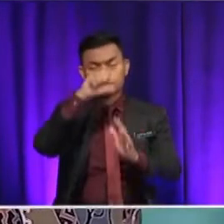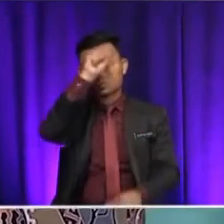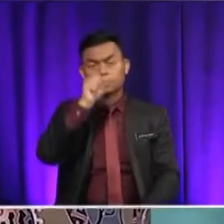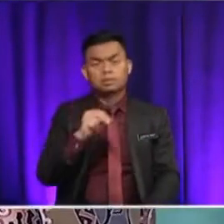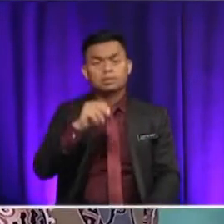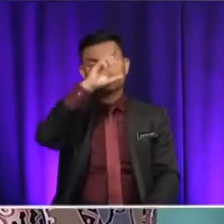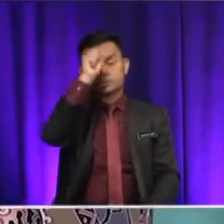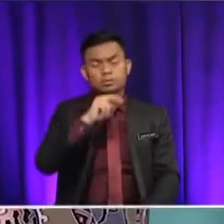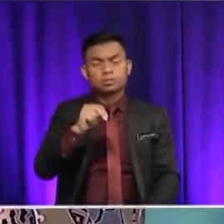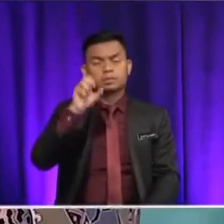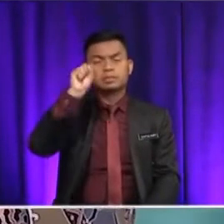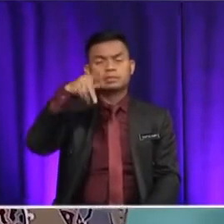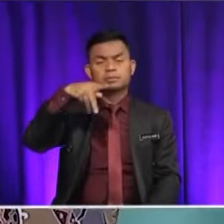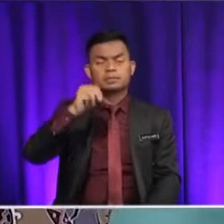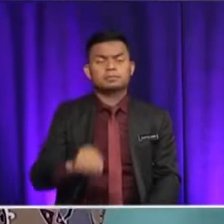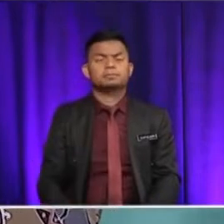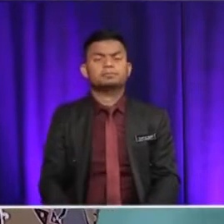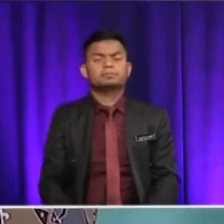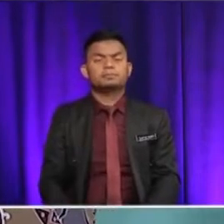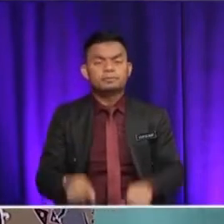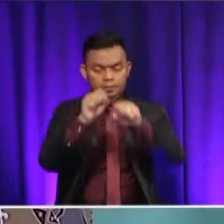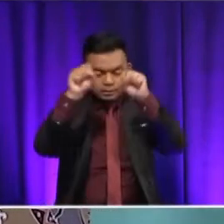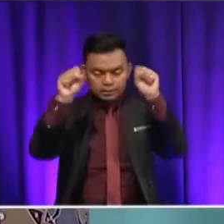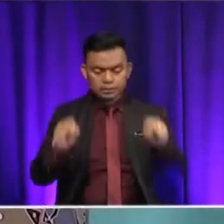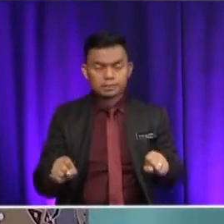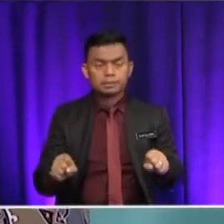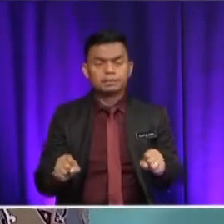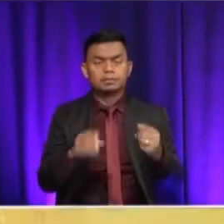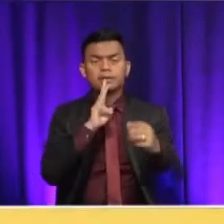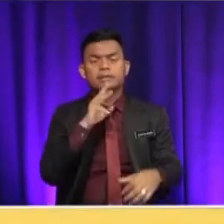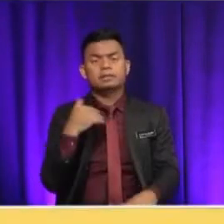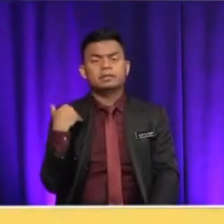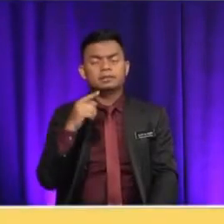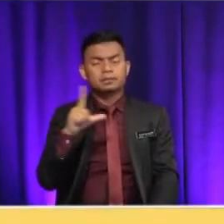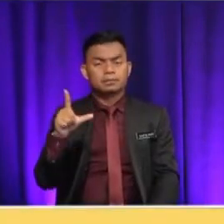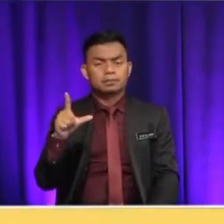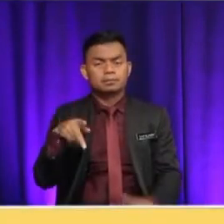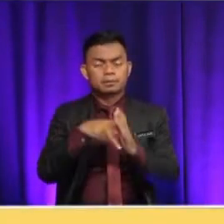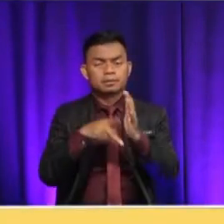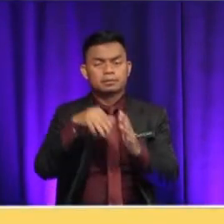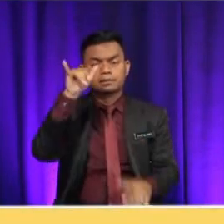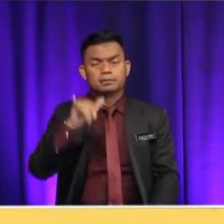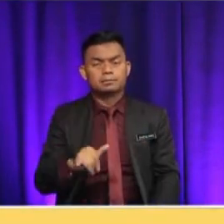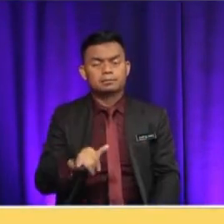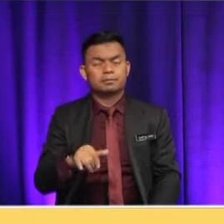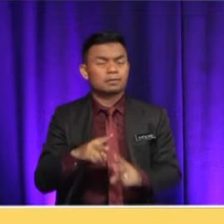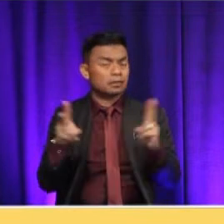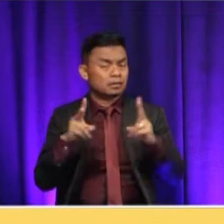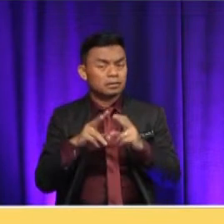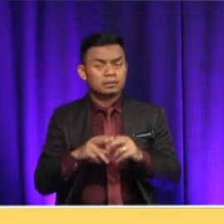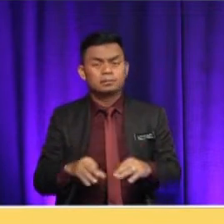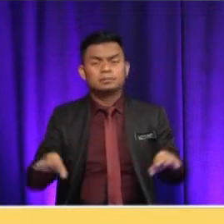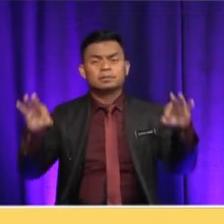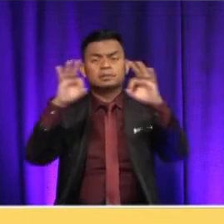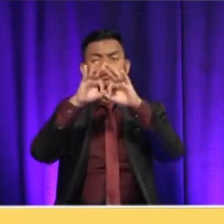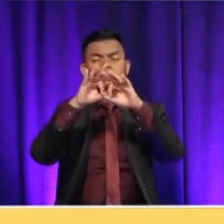Okey, sistem bekalan air adalah salah satu elemen terpenting melengkapi perkhidmatan bangunan. Okey, tuliskan